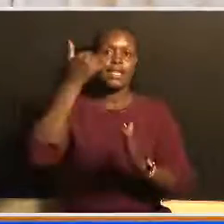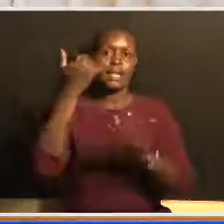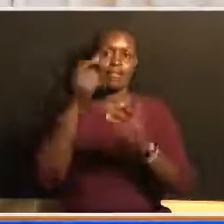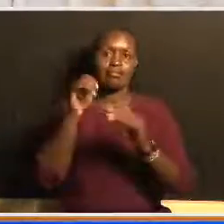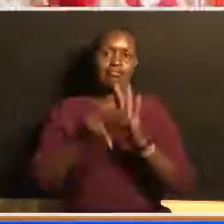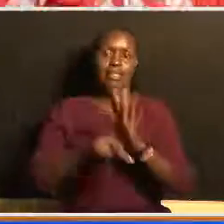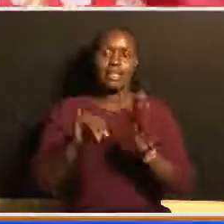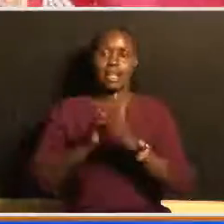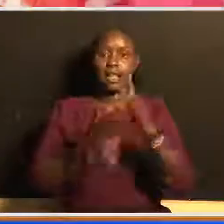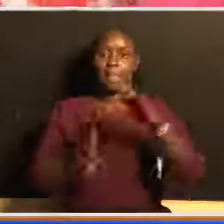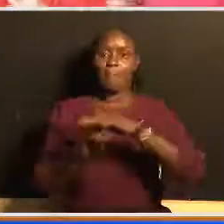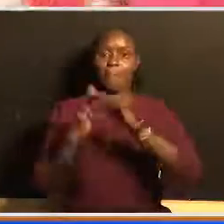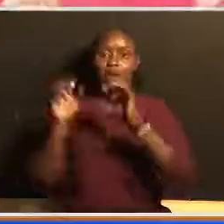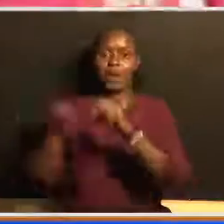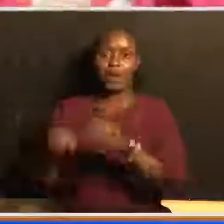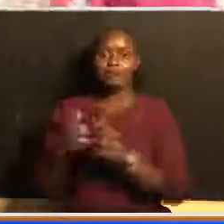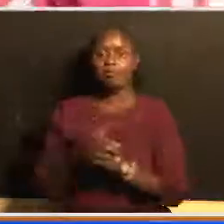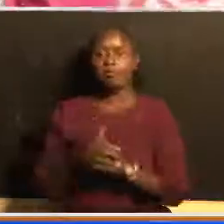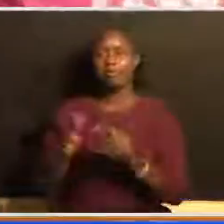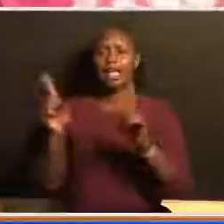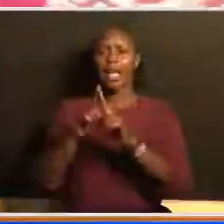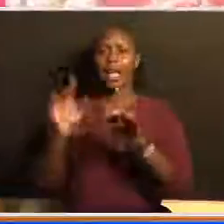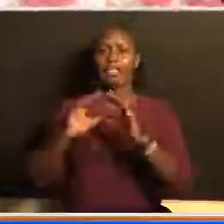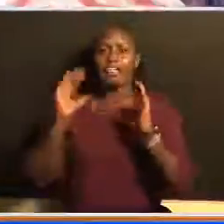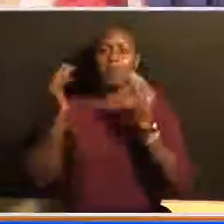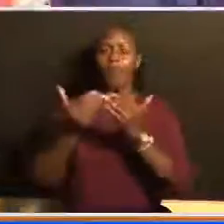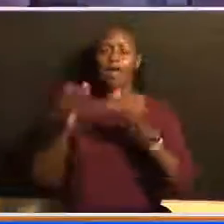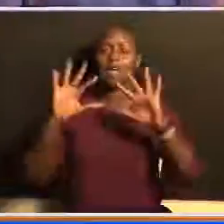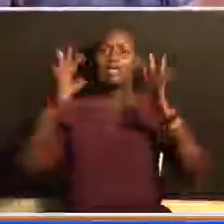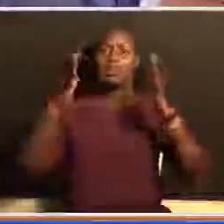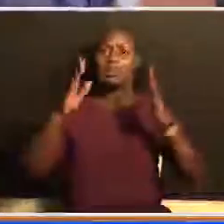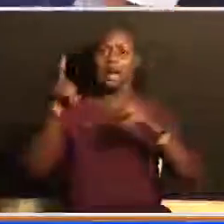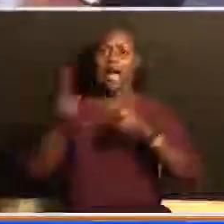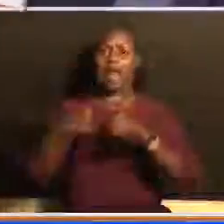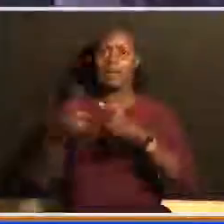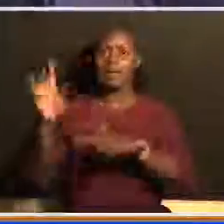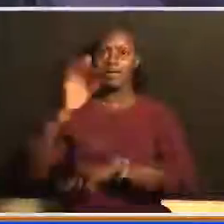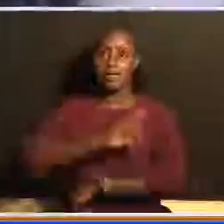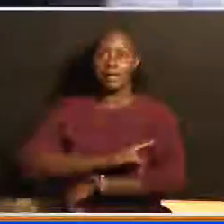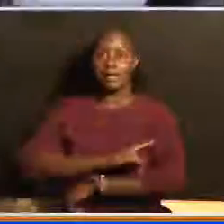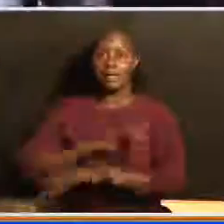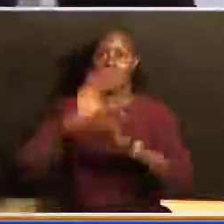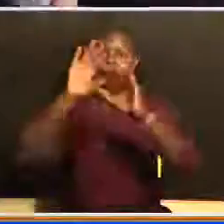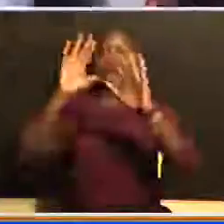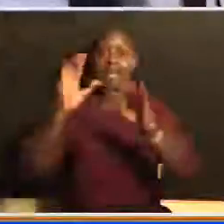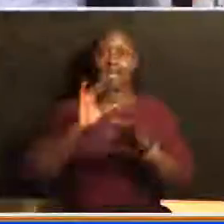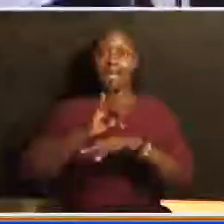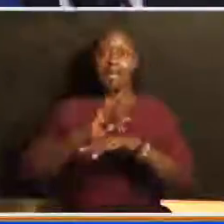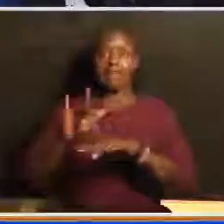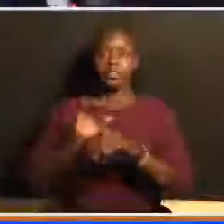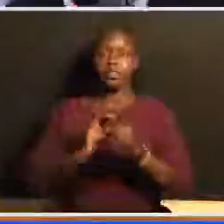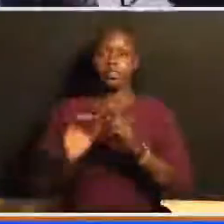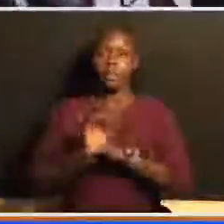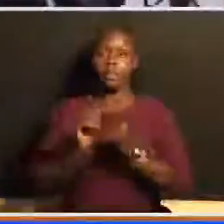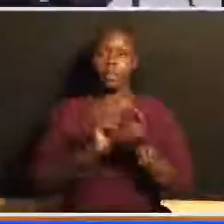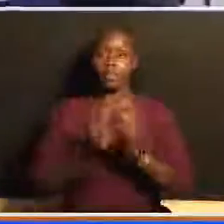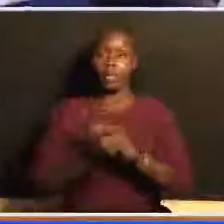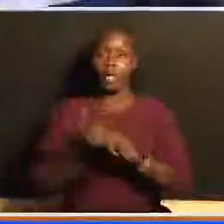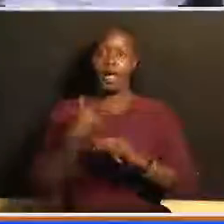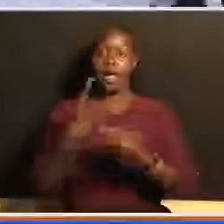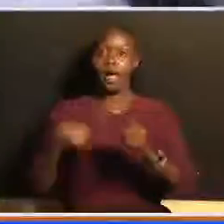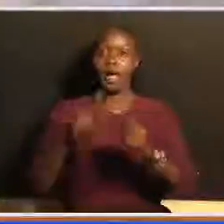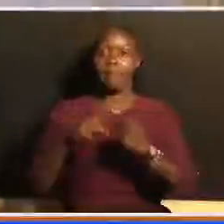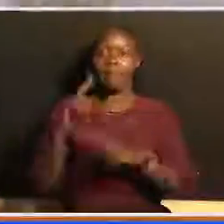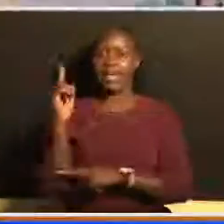imbuka. As the world commemorates Albinism Day, the detrimental effects of climate change pose a substantial threat